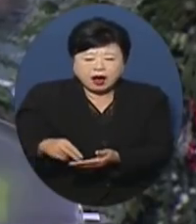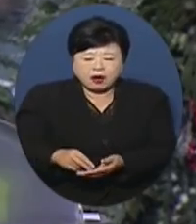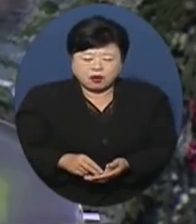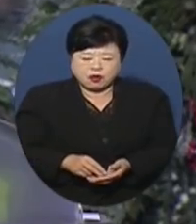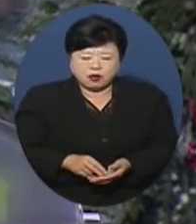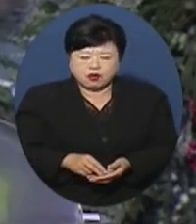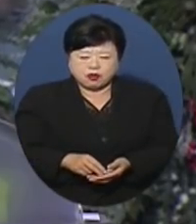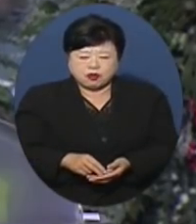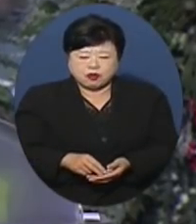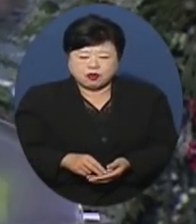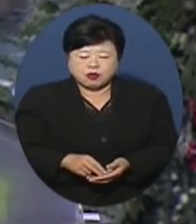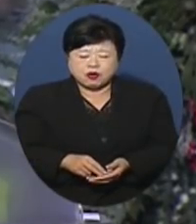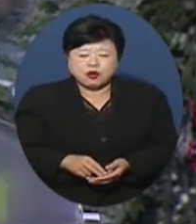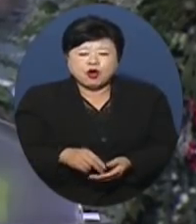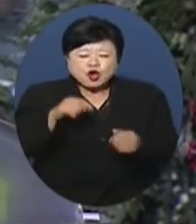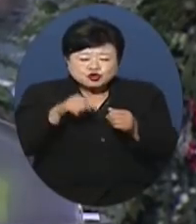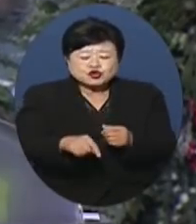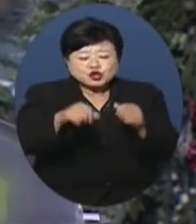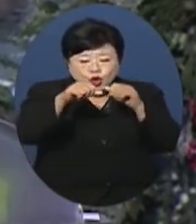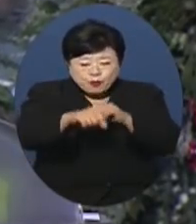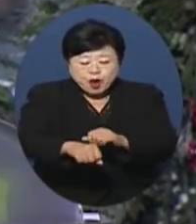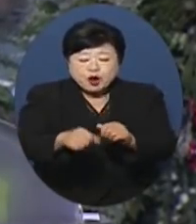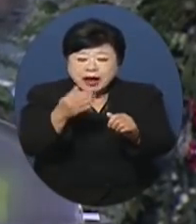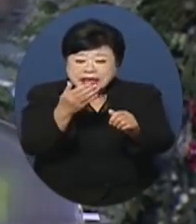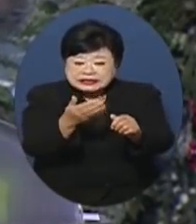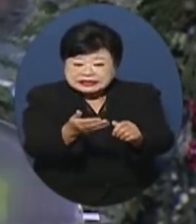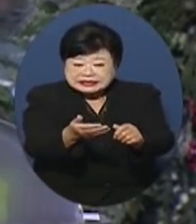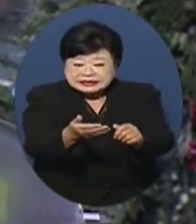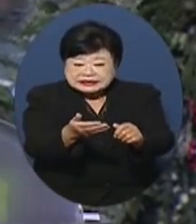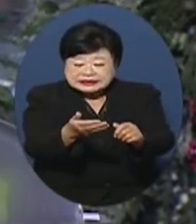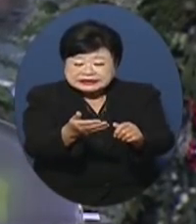죽이고 멸망시키는